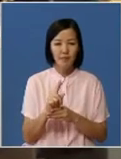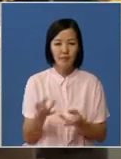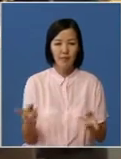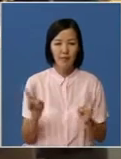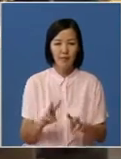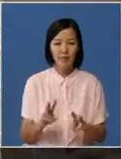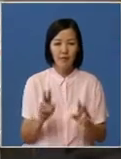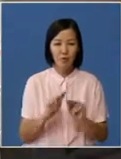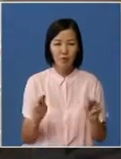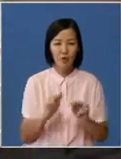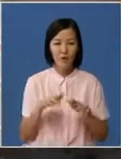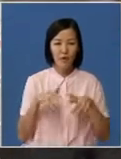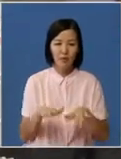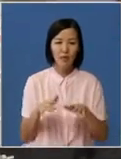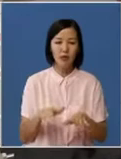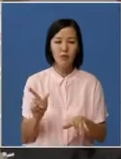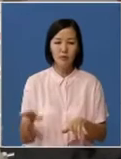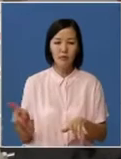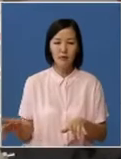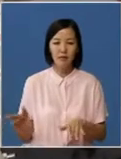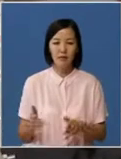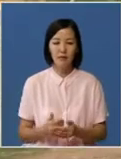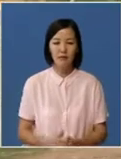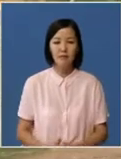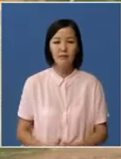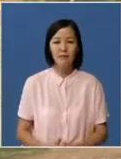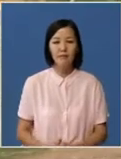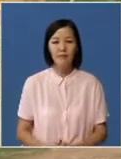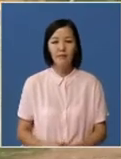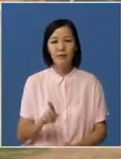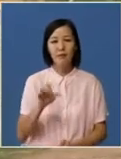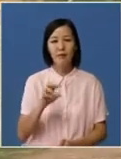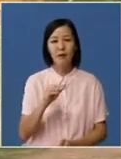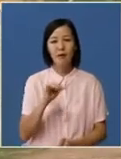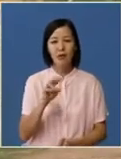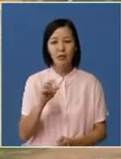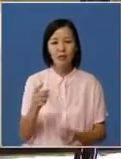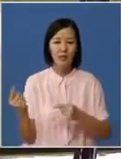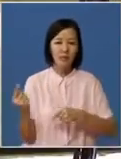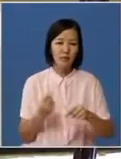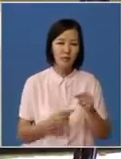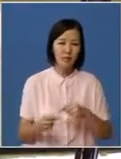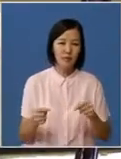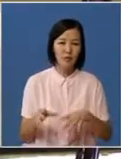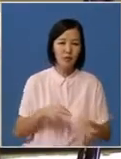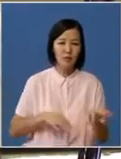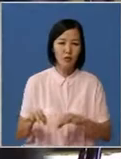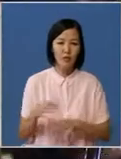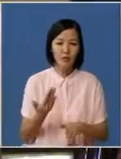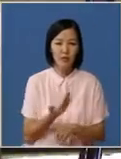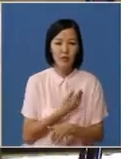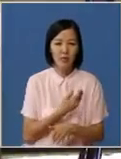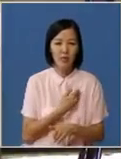қалғандары преподаватель, и вот қыздар тігінмен емен көмектеседі. Балжан Демесінованың коммерциялық жобасы бүгінде халық сұранысына